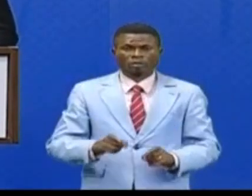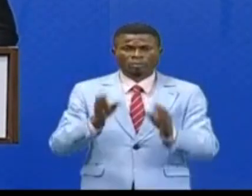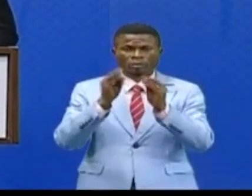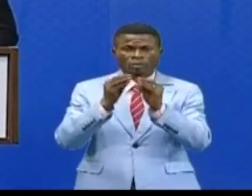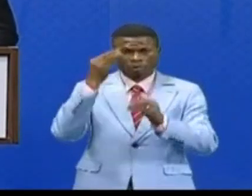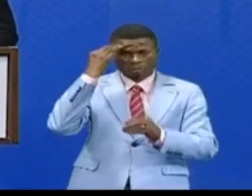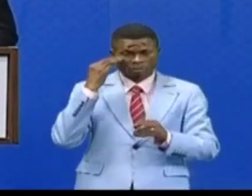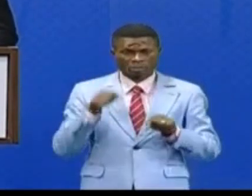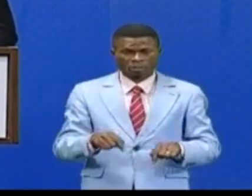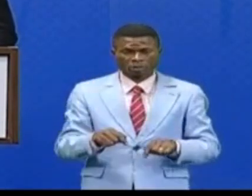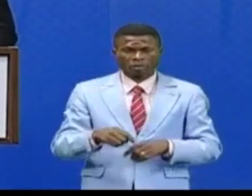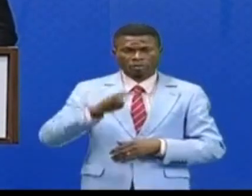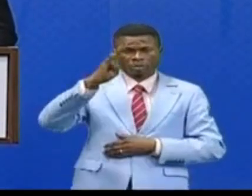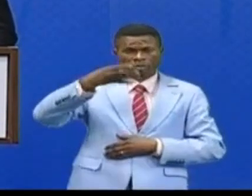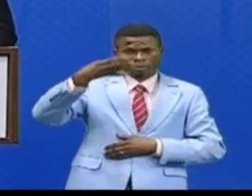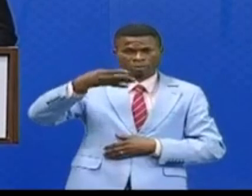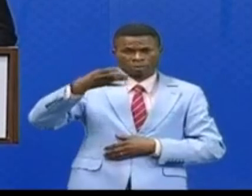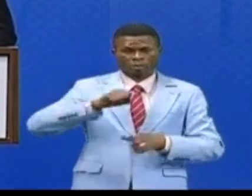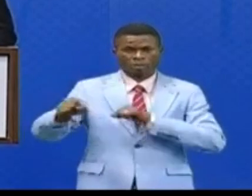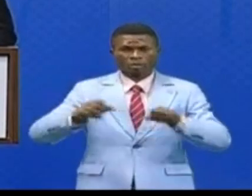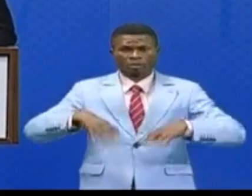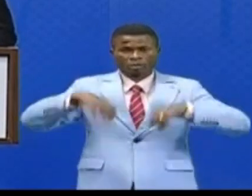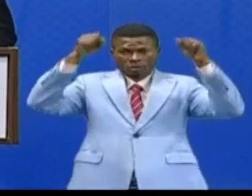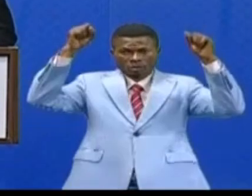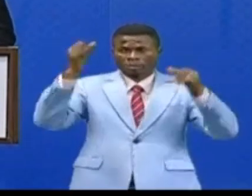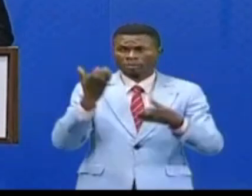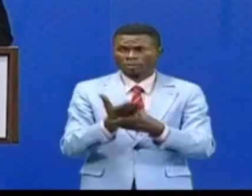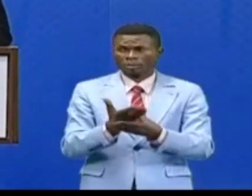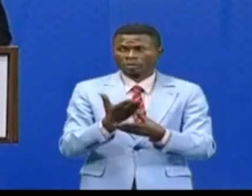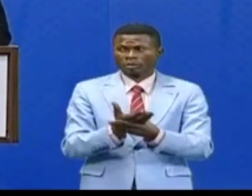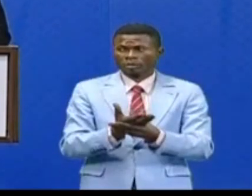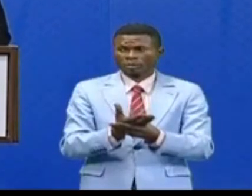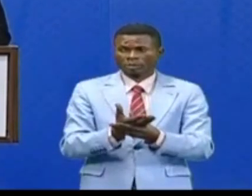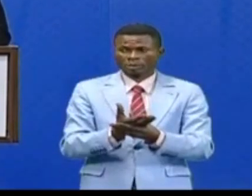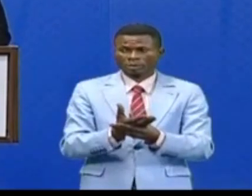de ministres. 4. Examen et adoption des dossiers.